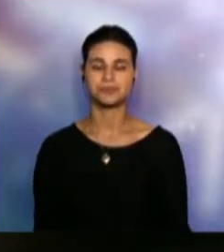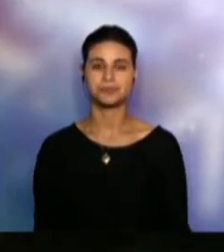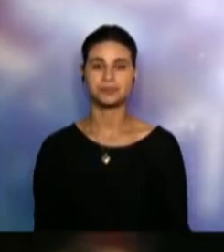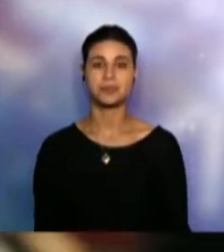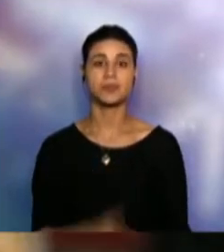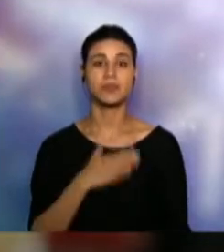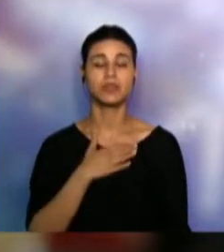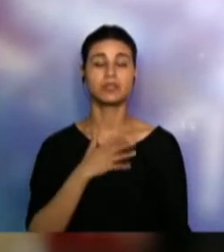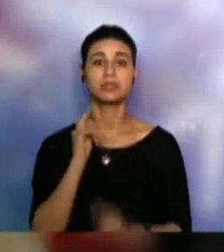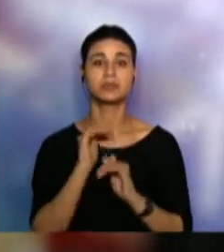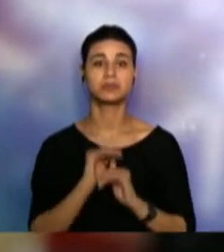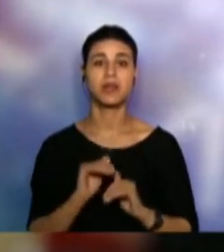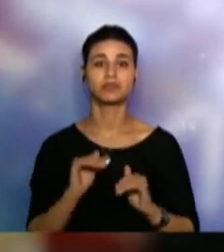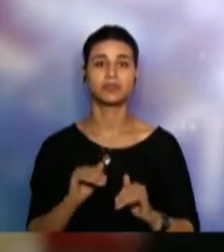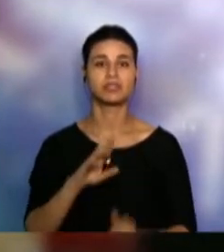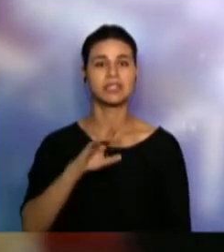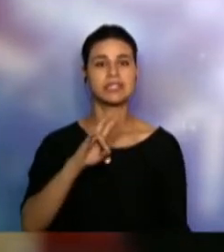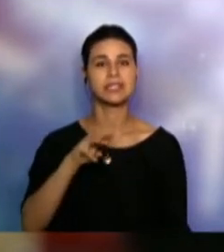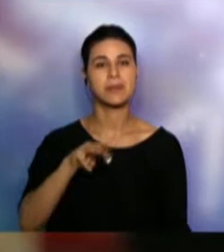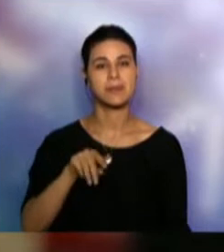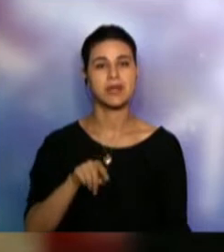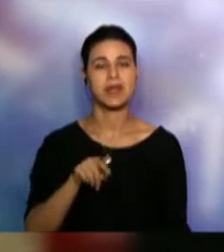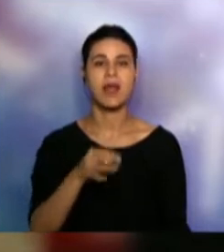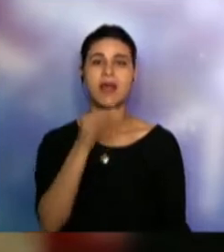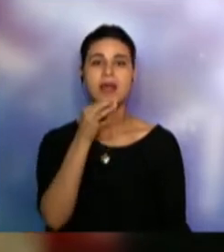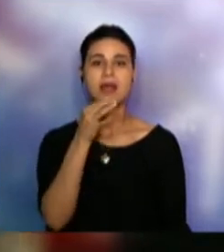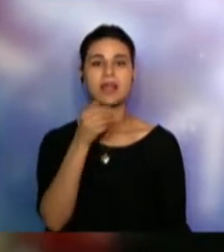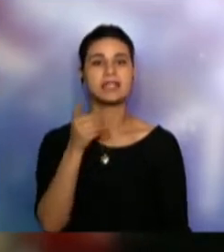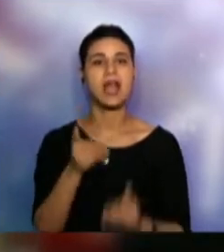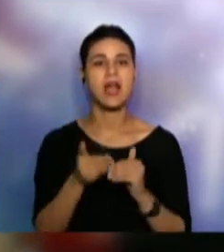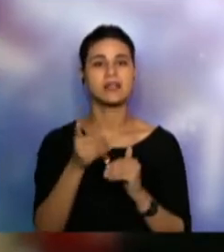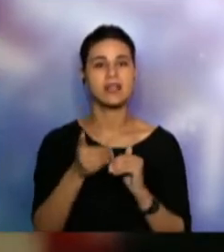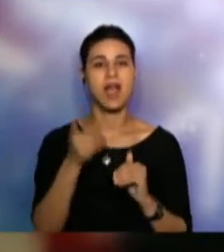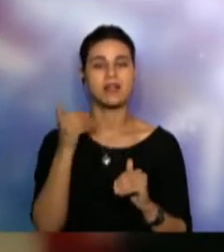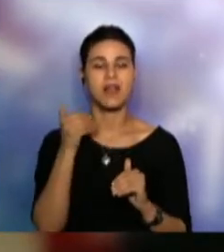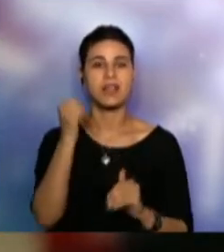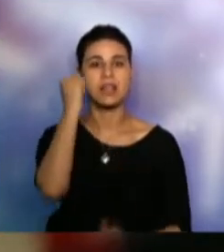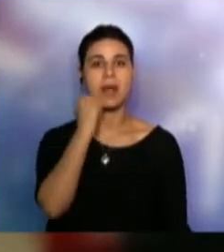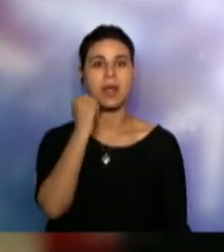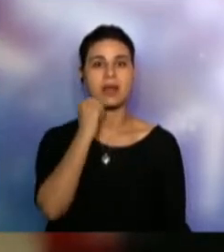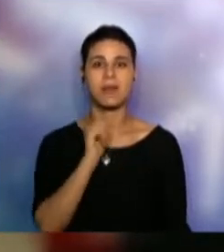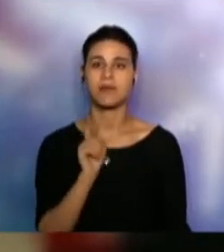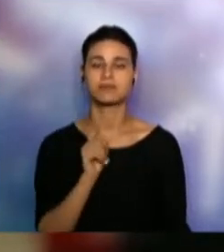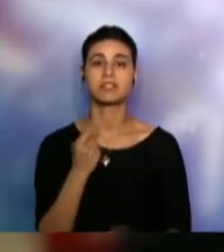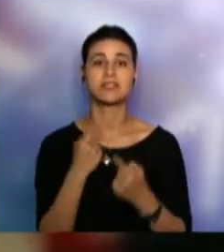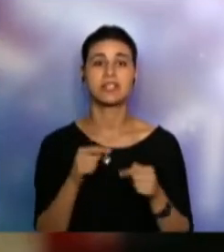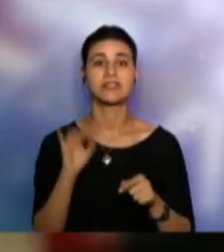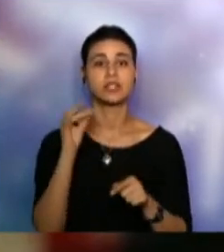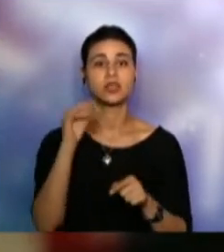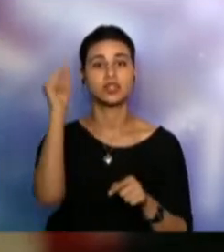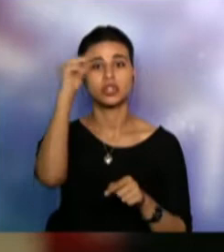ჩვენ ბავშვებში დნმ-ის დაზიანებასა და ნაადრევი დაბერების პროცესის კავშირს ვიკვლევთ. სხვადასხვა ისტორიის შესწავლის